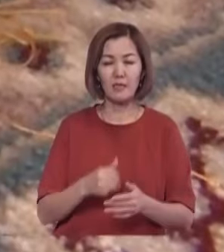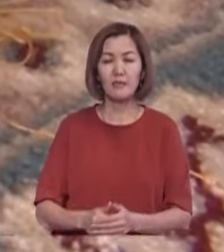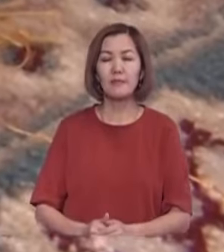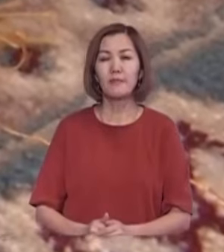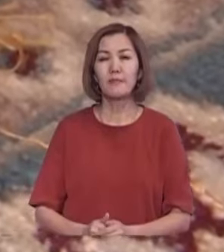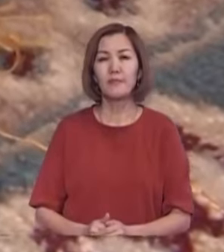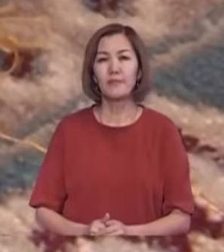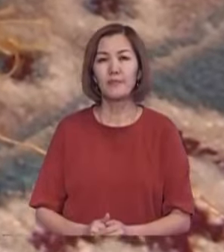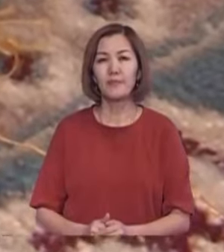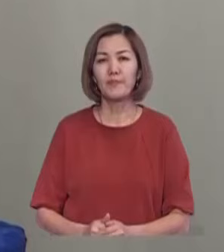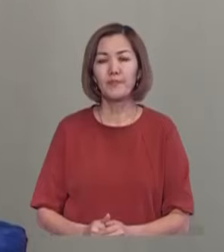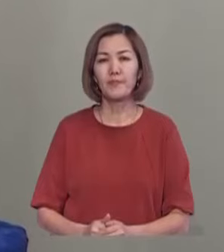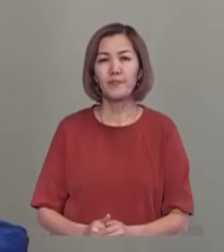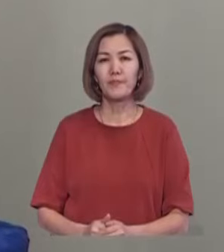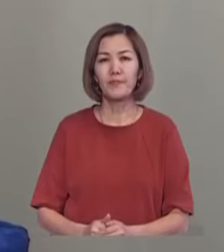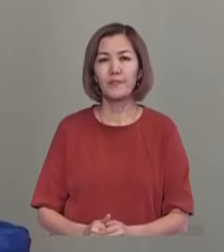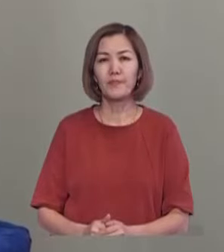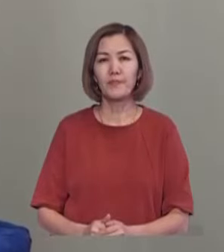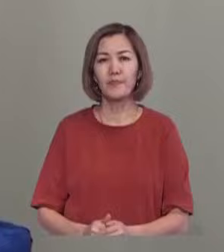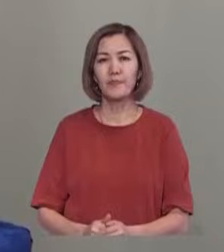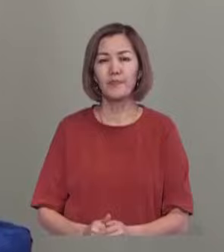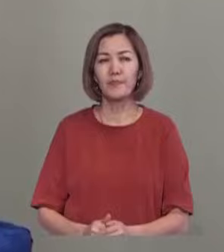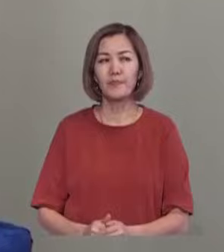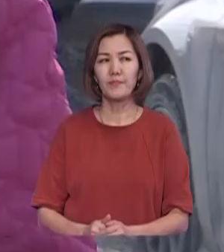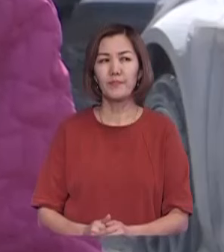құйып жатыр. Текті ауыл бұл.